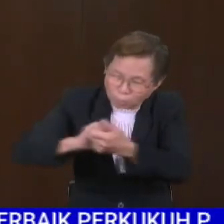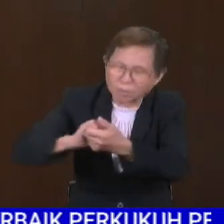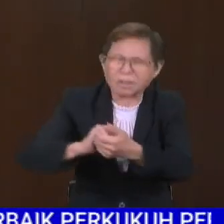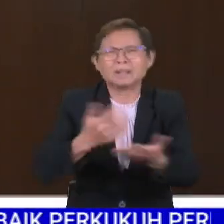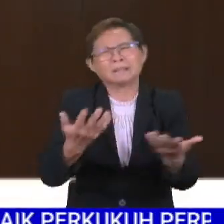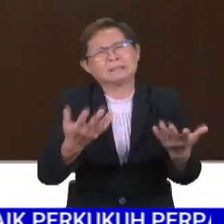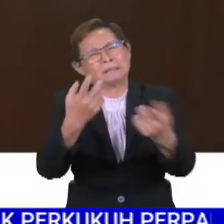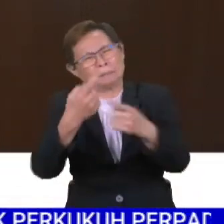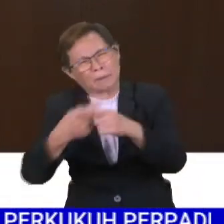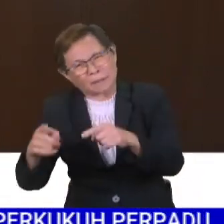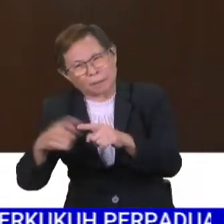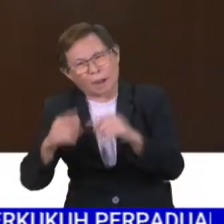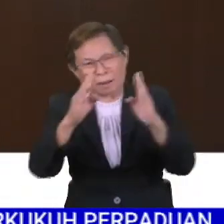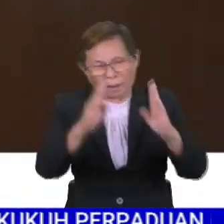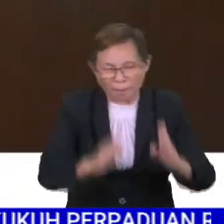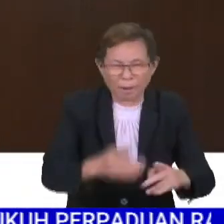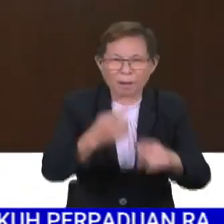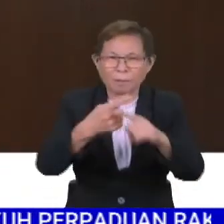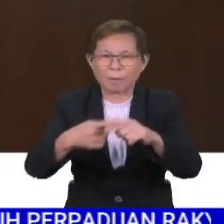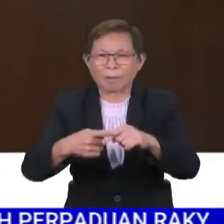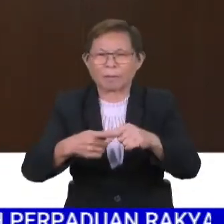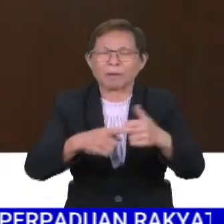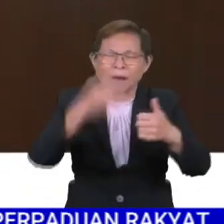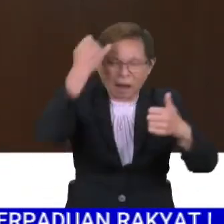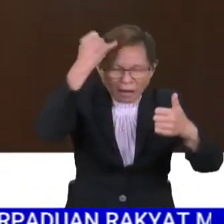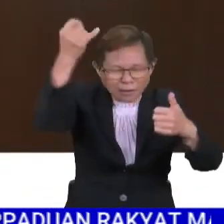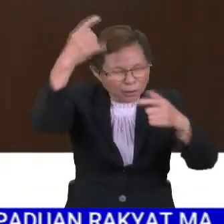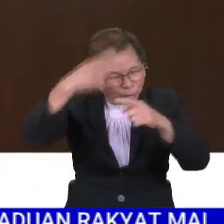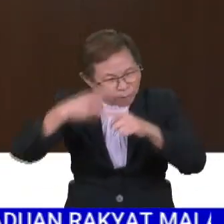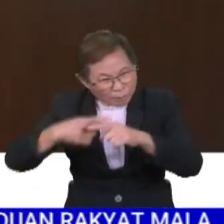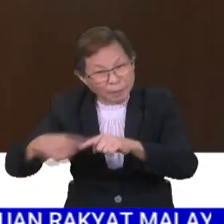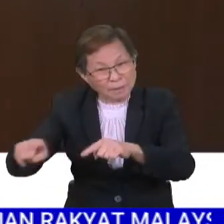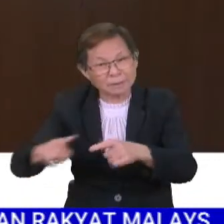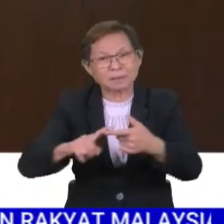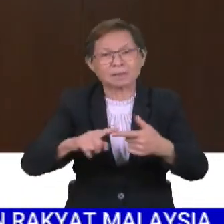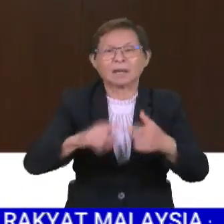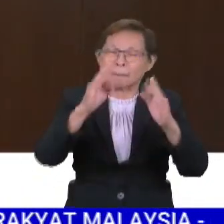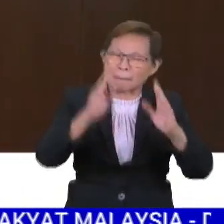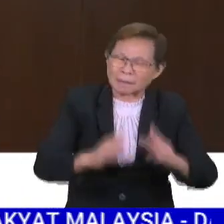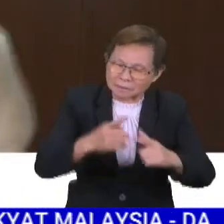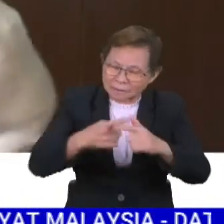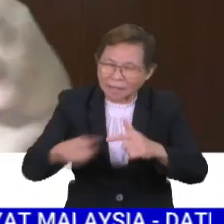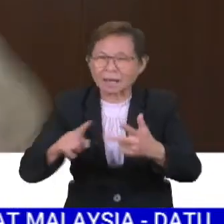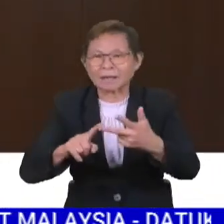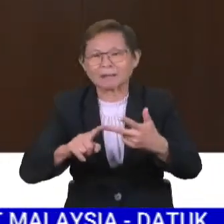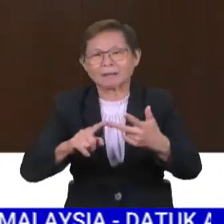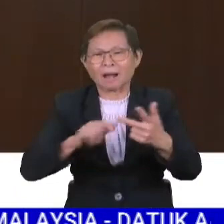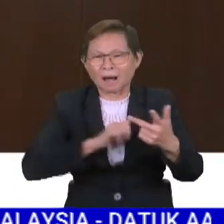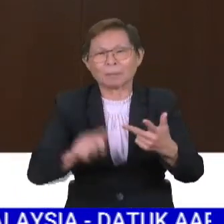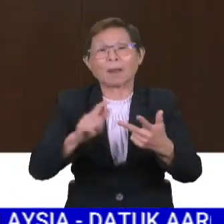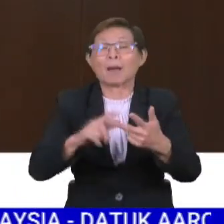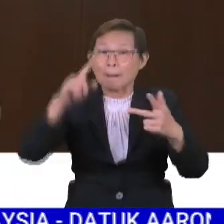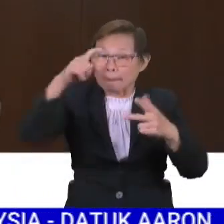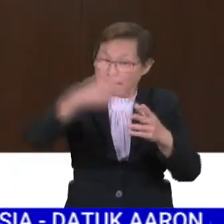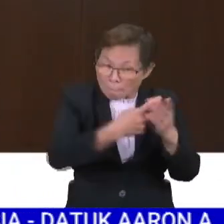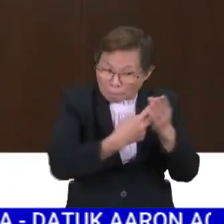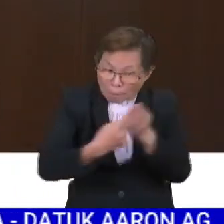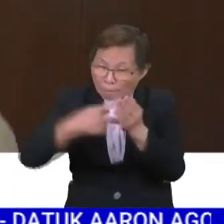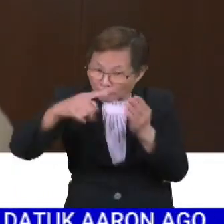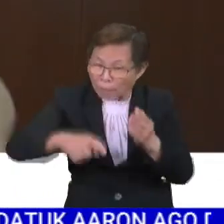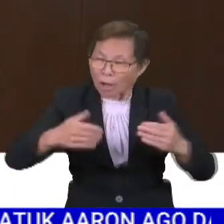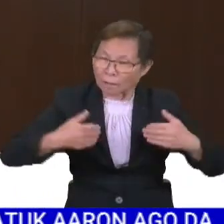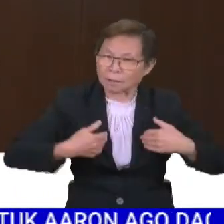perbezaan yang kita ada, perbezaan dari segi aspek ideologi atau apa sahaja, kerajaan perpaduan itu perlu ada, dan kita